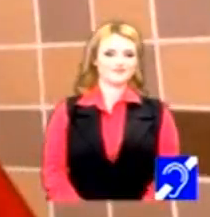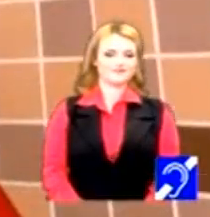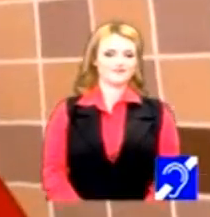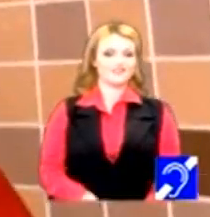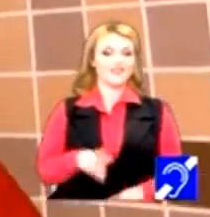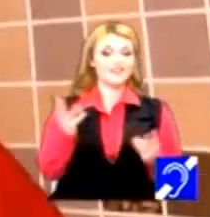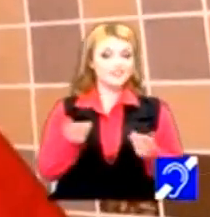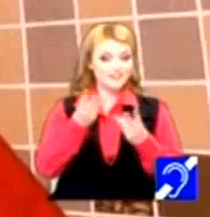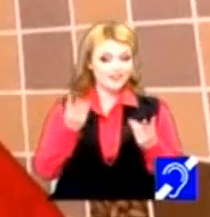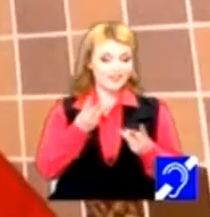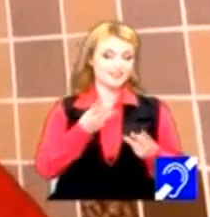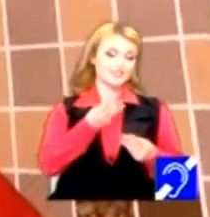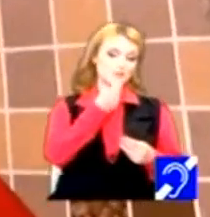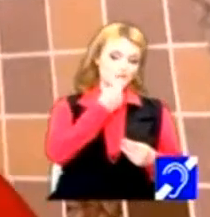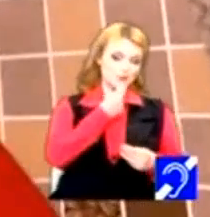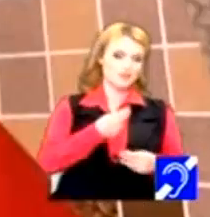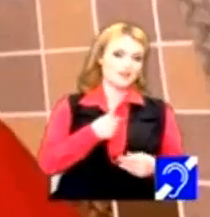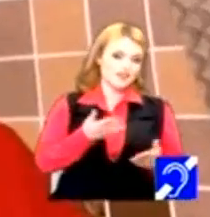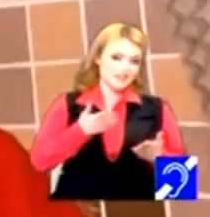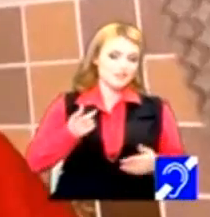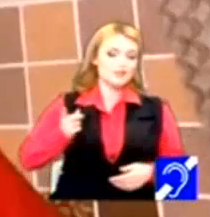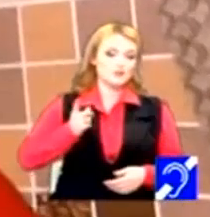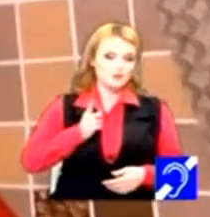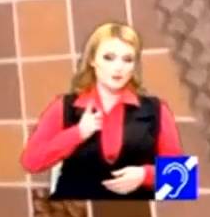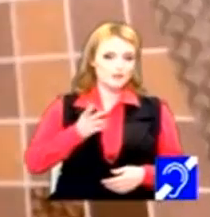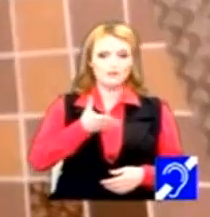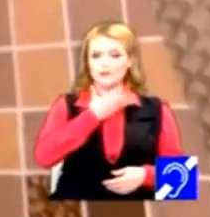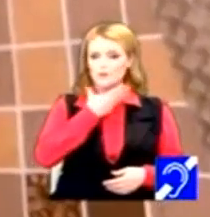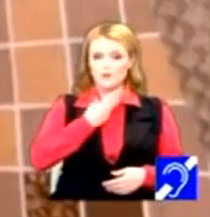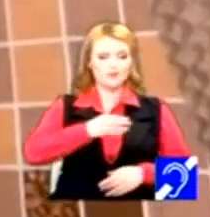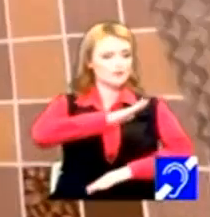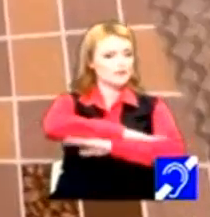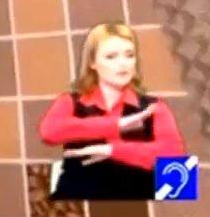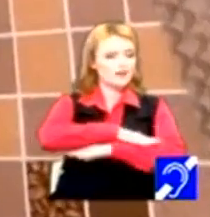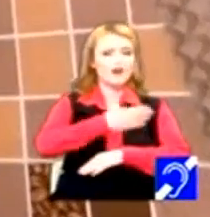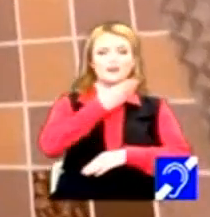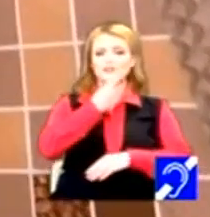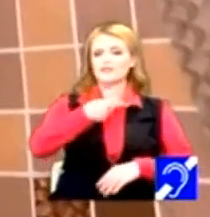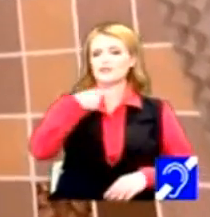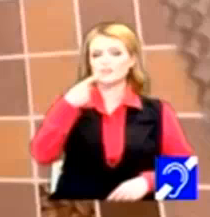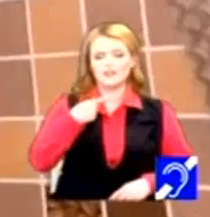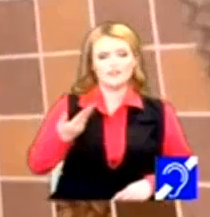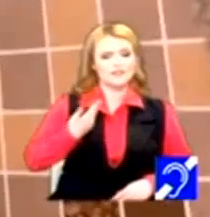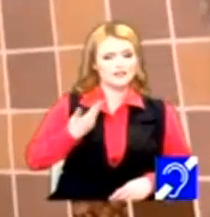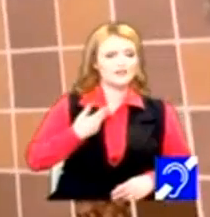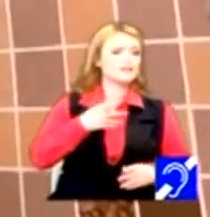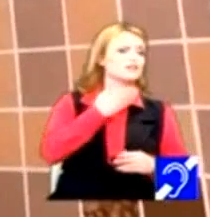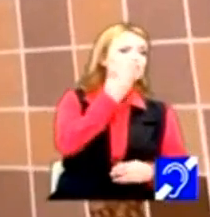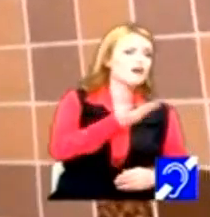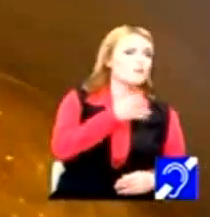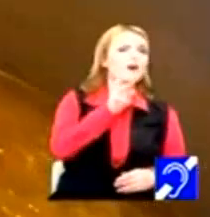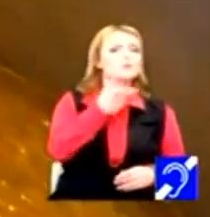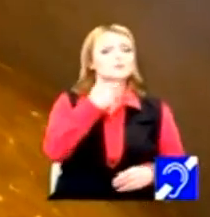și din Ogrie, Olivier. Le așteptăm foarte bine și foarte frumos poartă, vorbesc foarte frumos cu noi. Ne întreabă cum